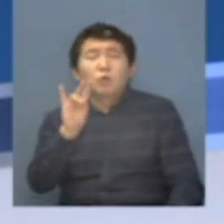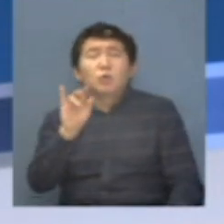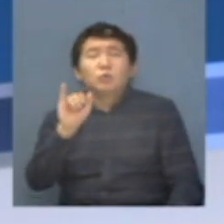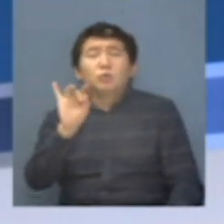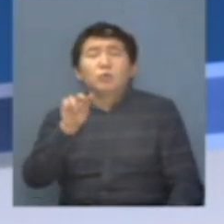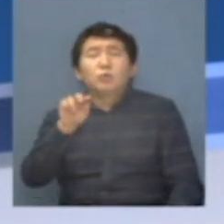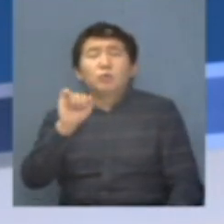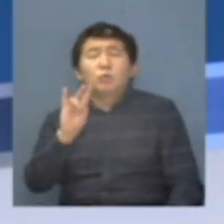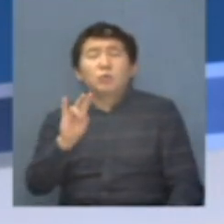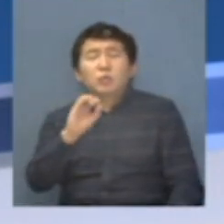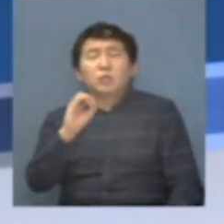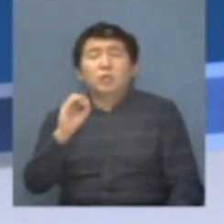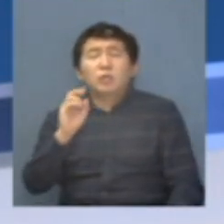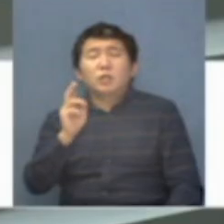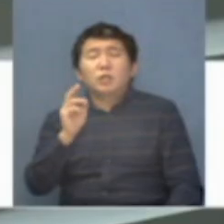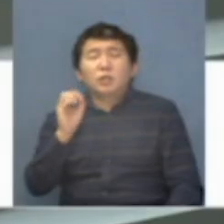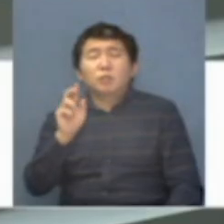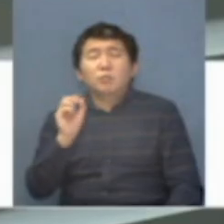ходе брифинга.